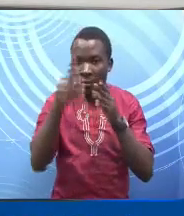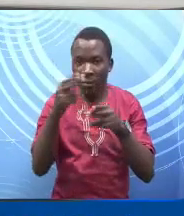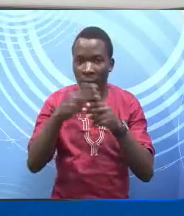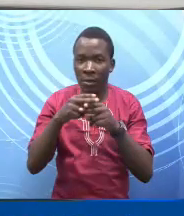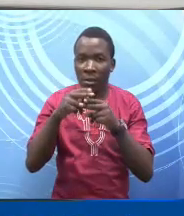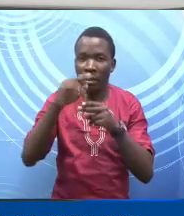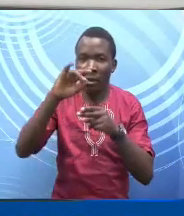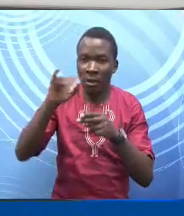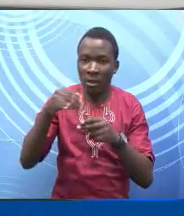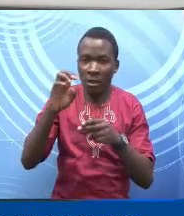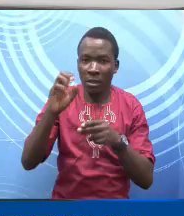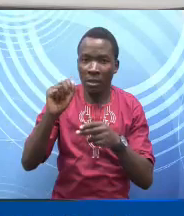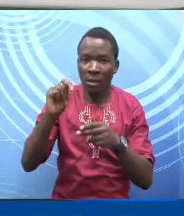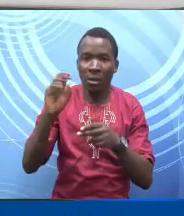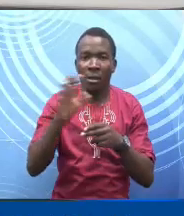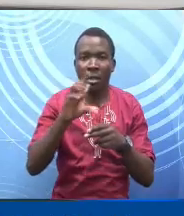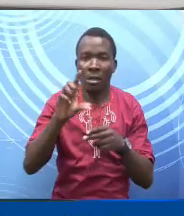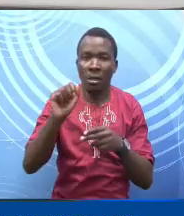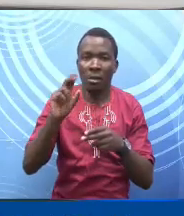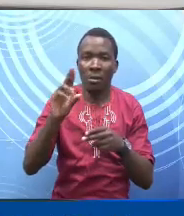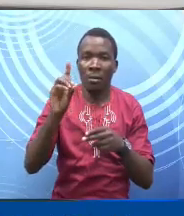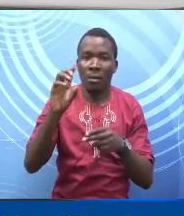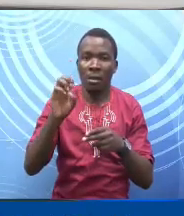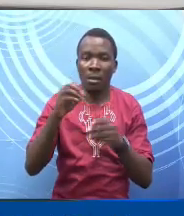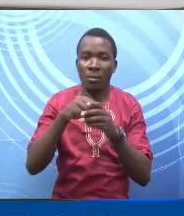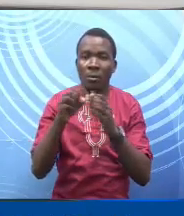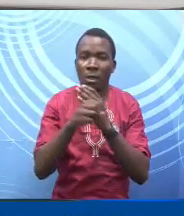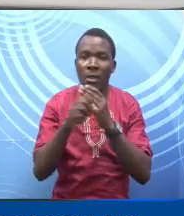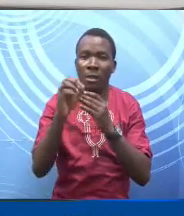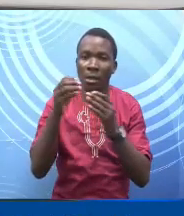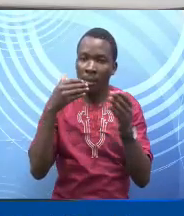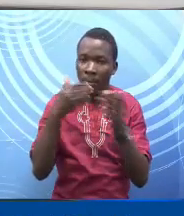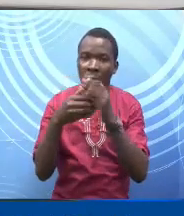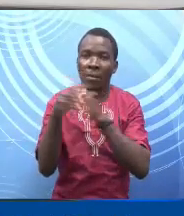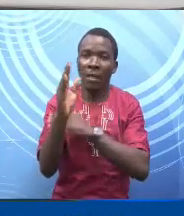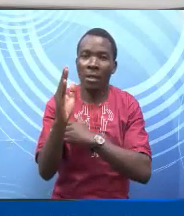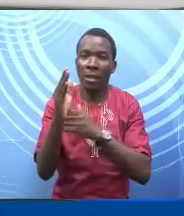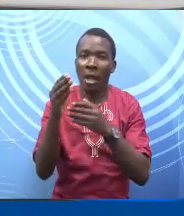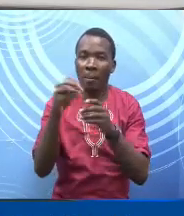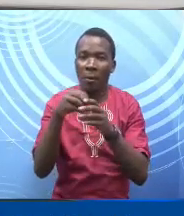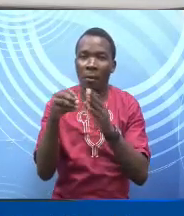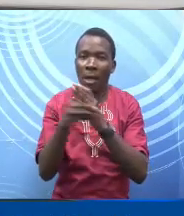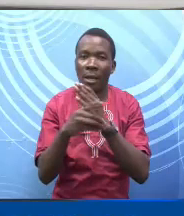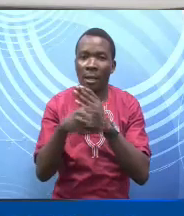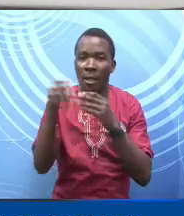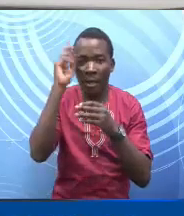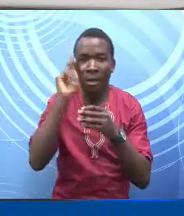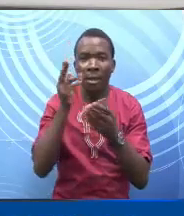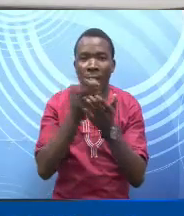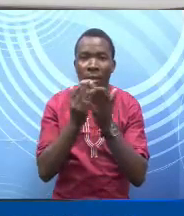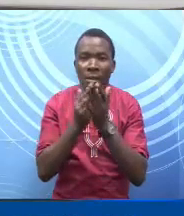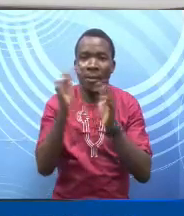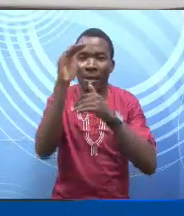Haba Mahirwe Jean Claude hutuye mu murenge wa Byimana ni mu karere ka Ruhango, hasaba inzego zitandukanye